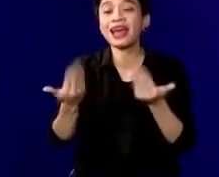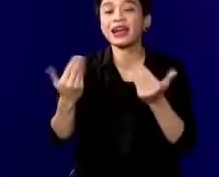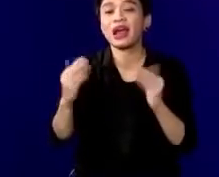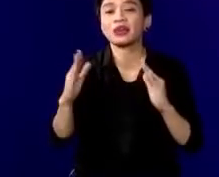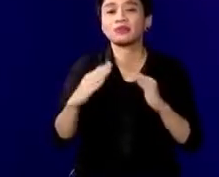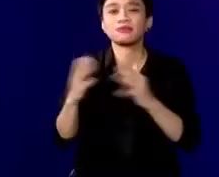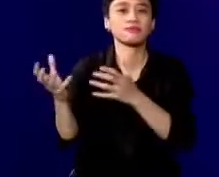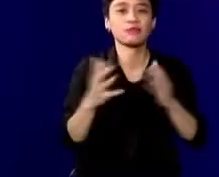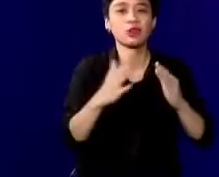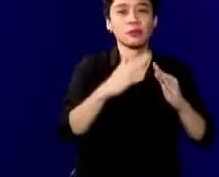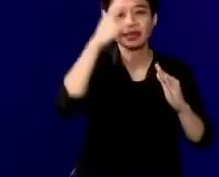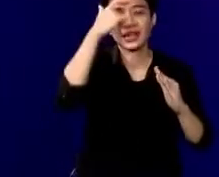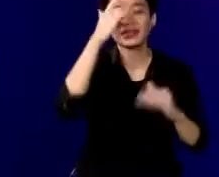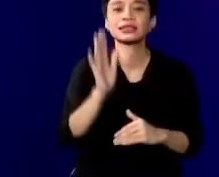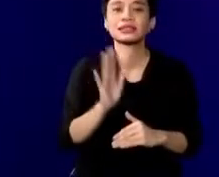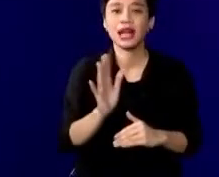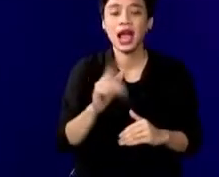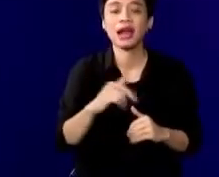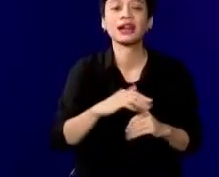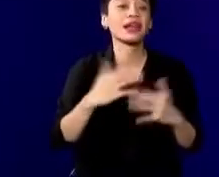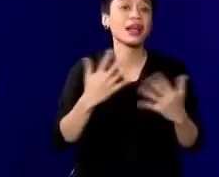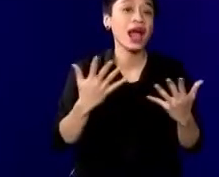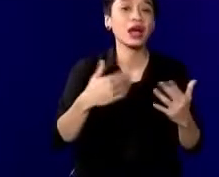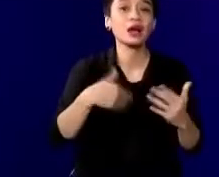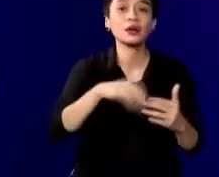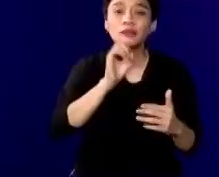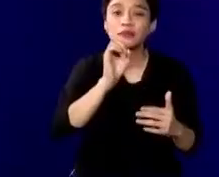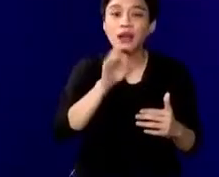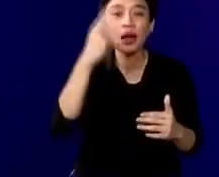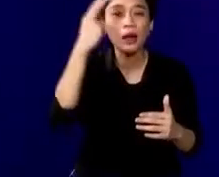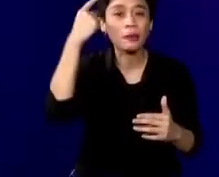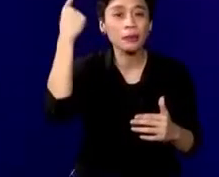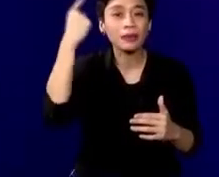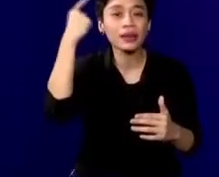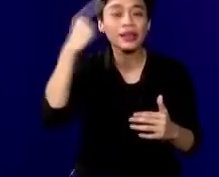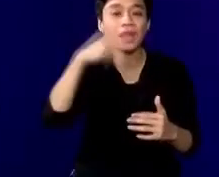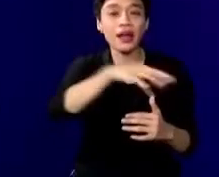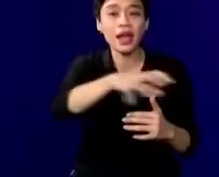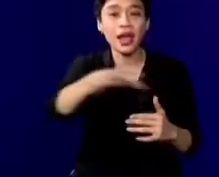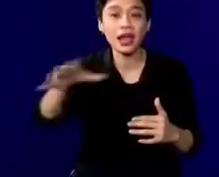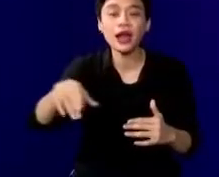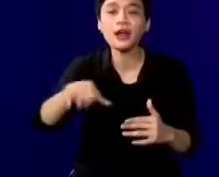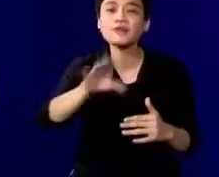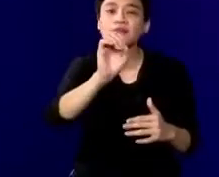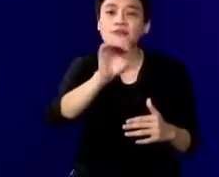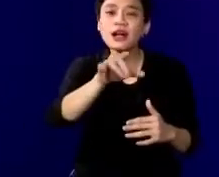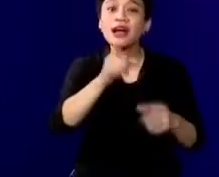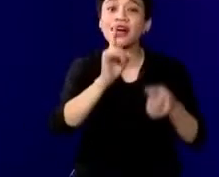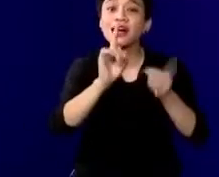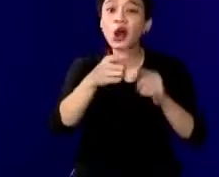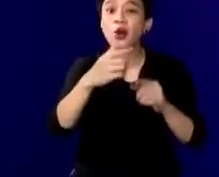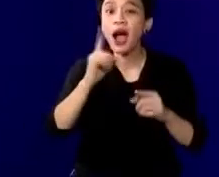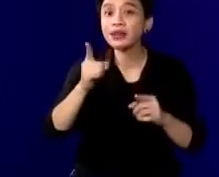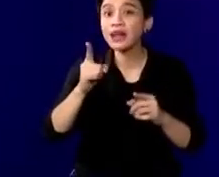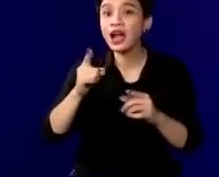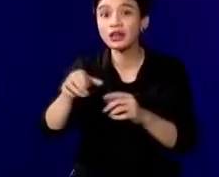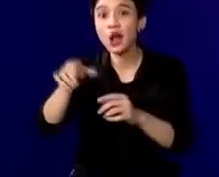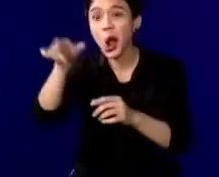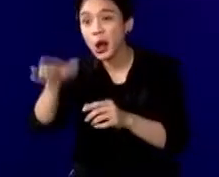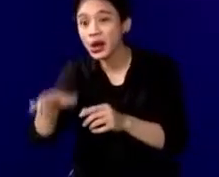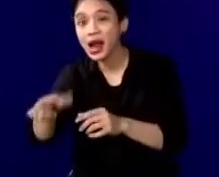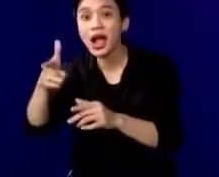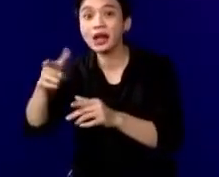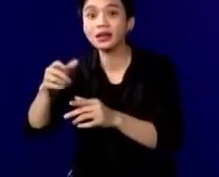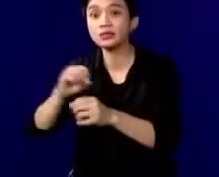pemba setempat mempunyai tempat untuk menampung kasus ringan yang tidak bisa